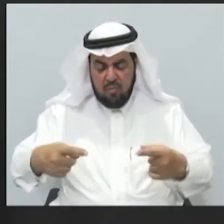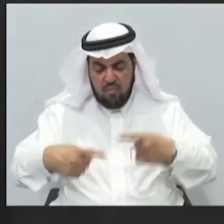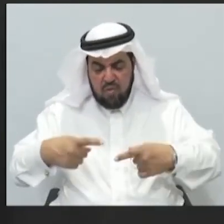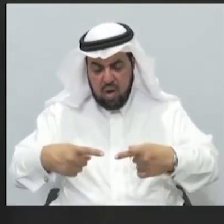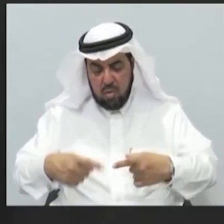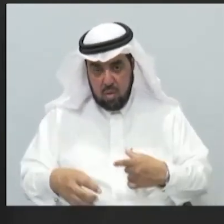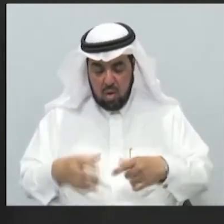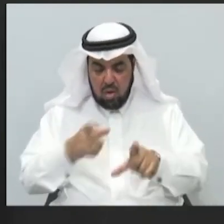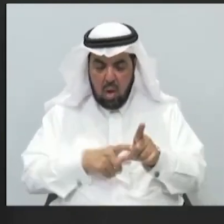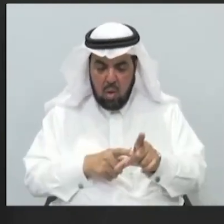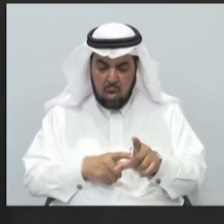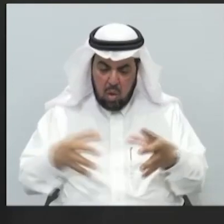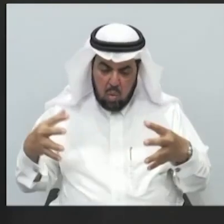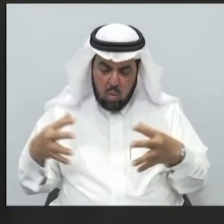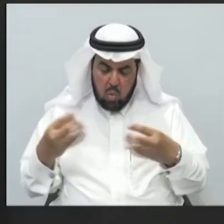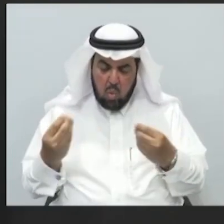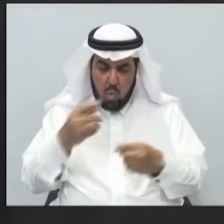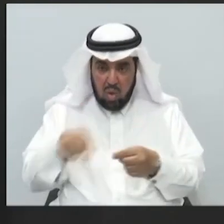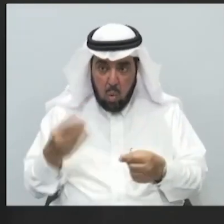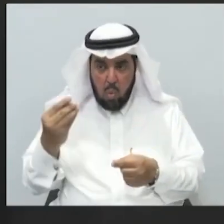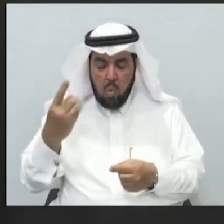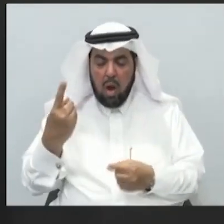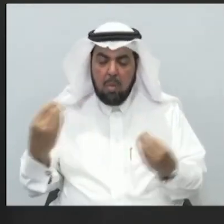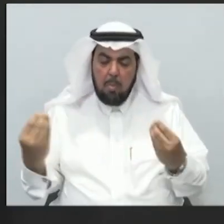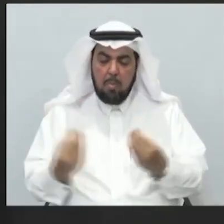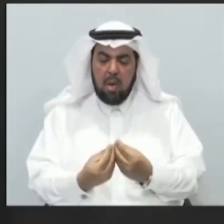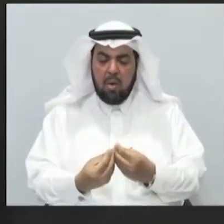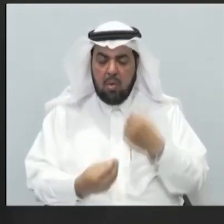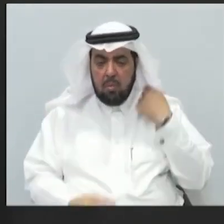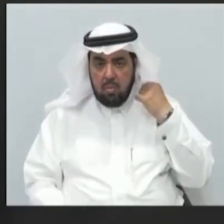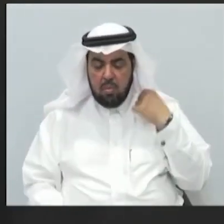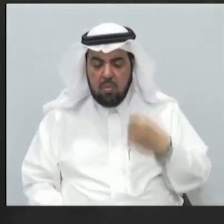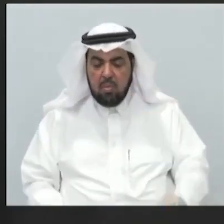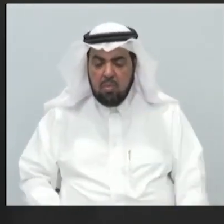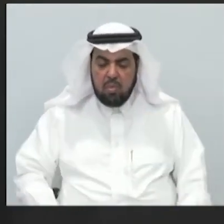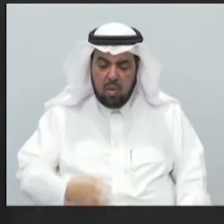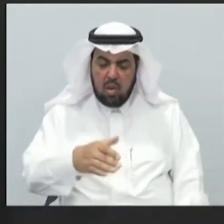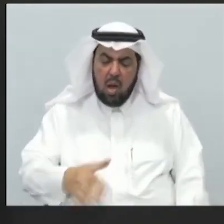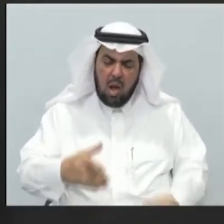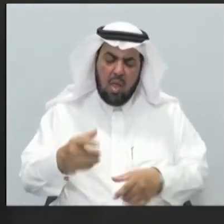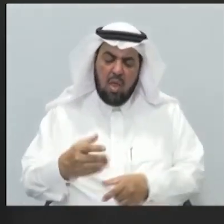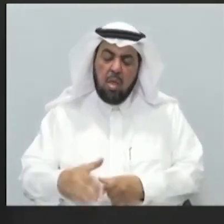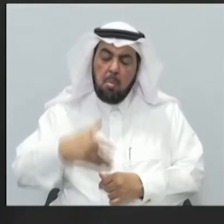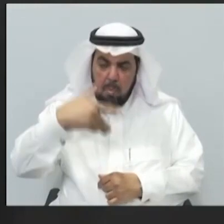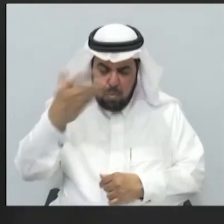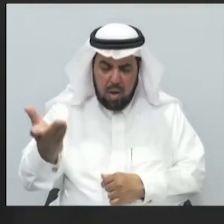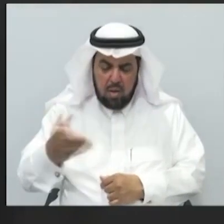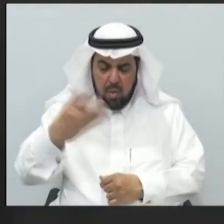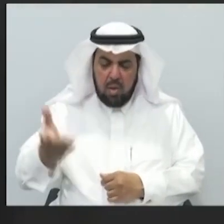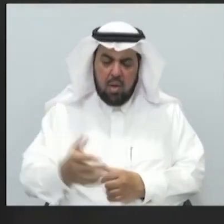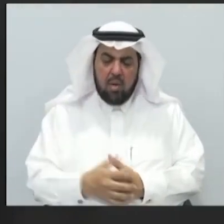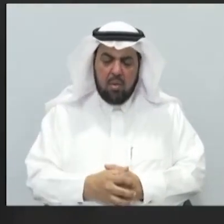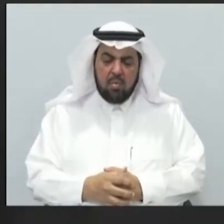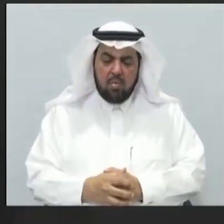هي زاويتين وضلع محصور يعني بينهم هنا لا زاويتين بجنب بعض وضلع غير محصور بعيد عنهم واللي بينهم بعيد عنهم